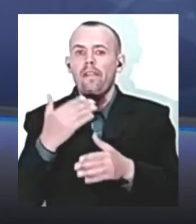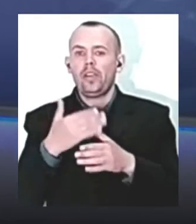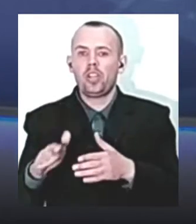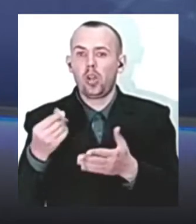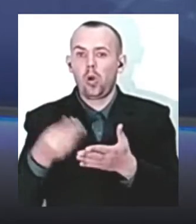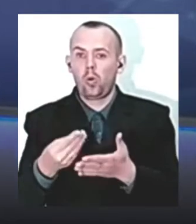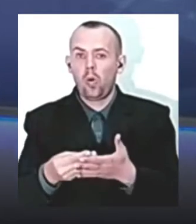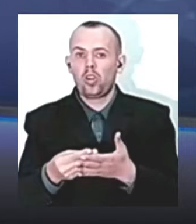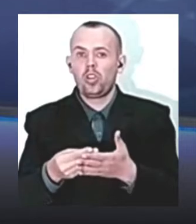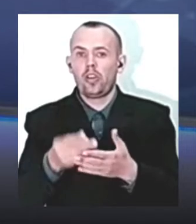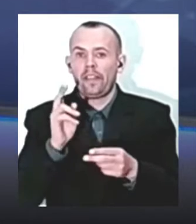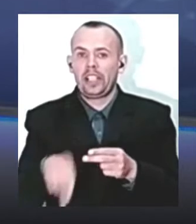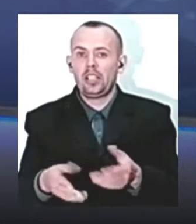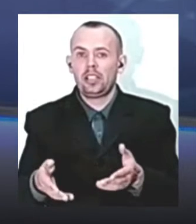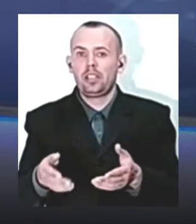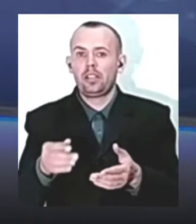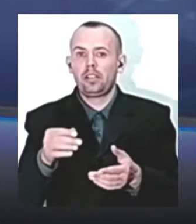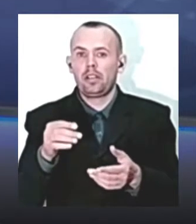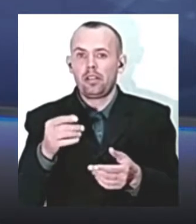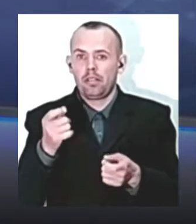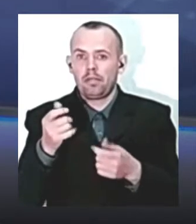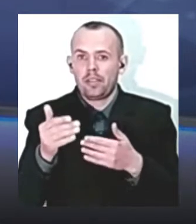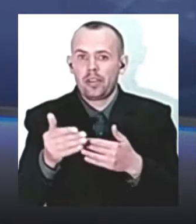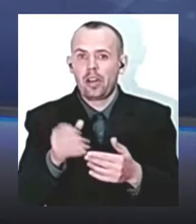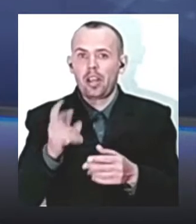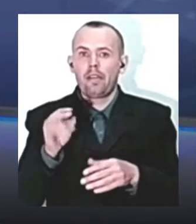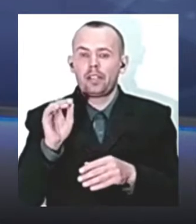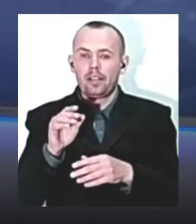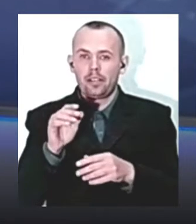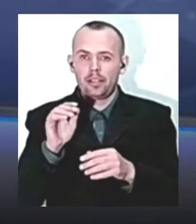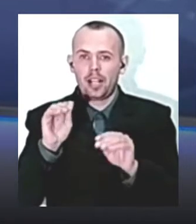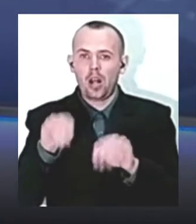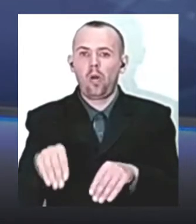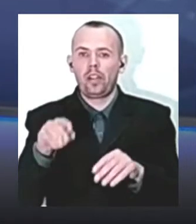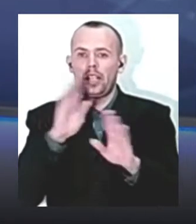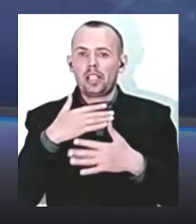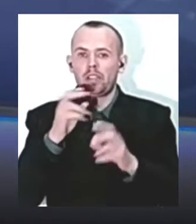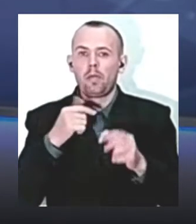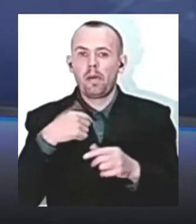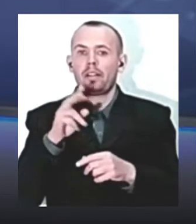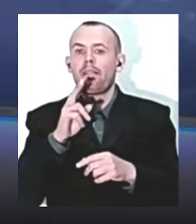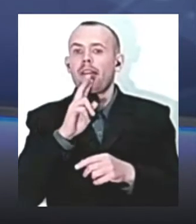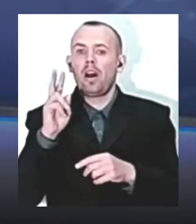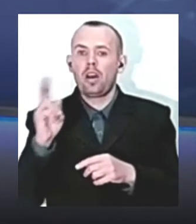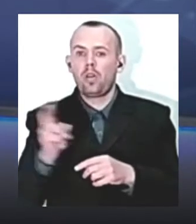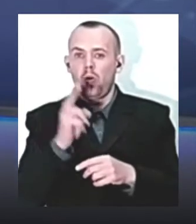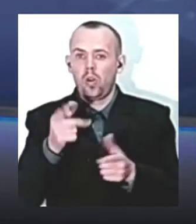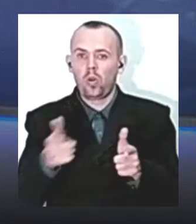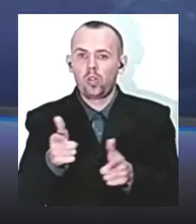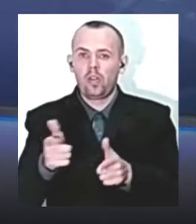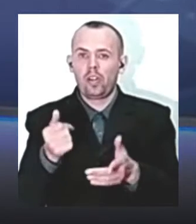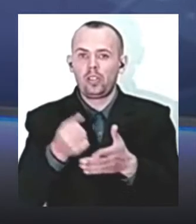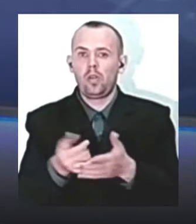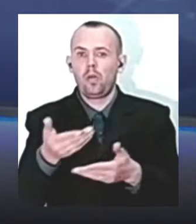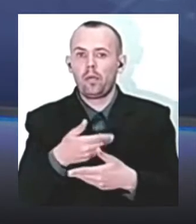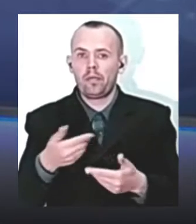кінці року майже для встановлення кисневих станцій. Ми 2 роки готувалися до ковіду, ми